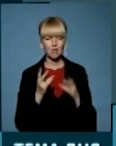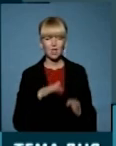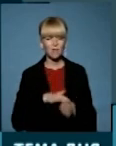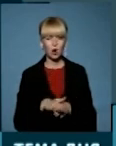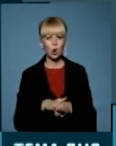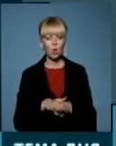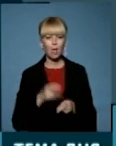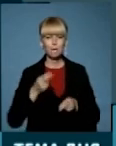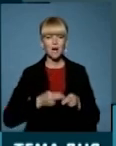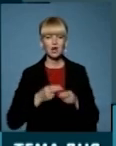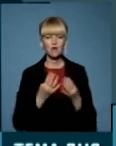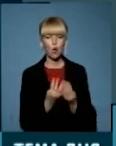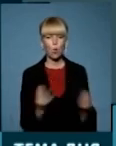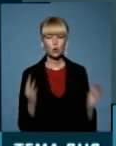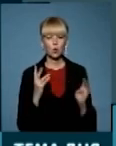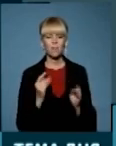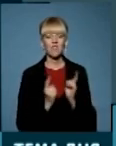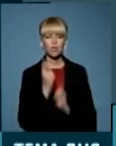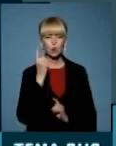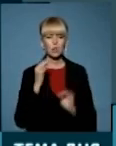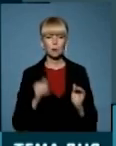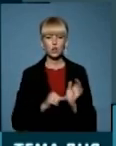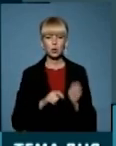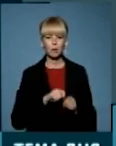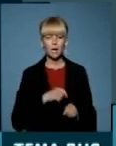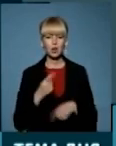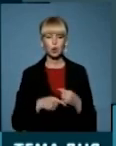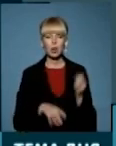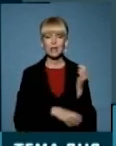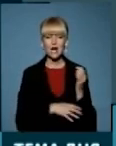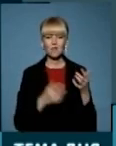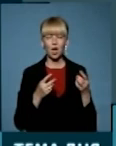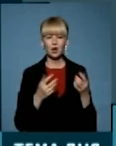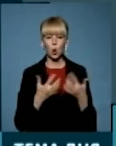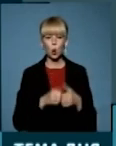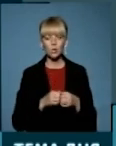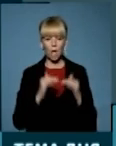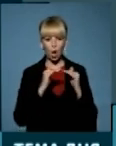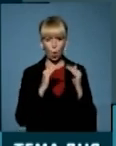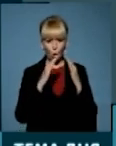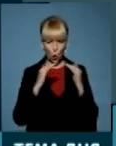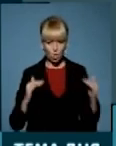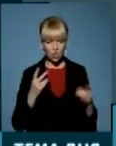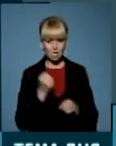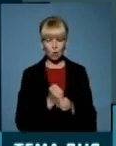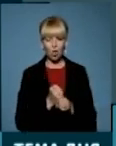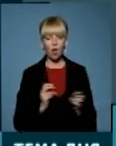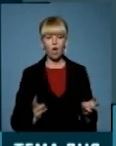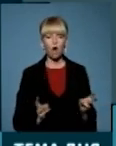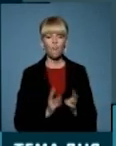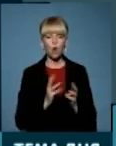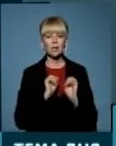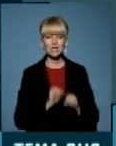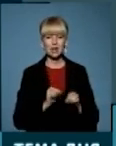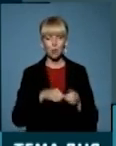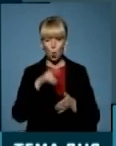виконано металевого огорожу висотою не менше 0,6 метра. Наступне. Дерев'яні конструкції горища не оброблені вогнезахисним розчином